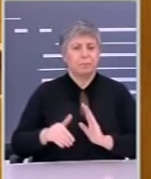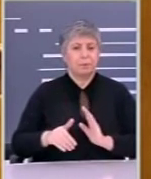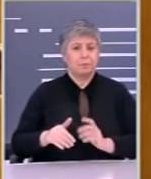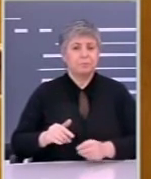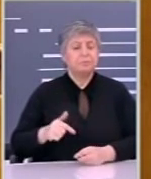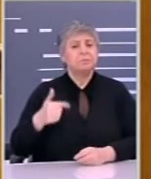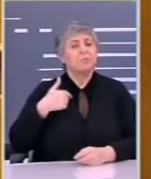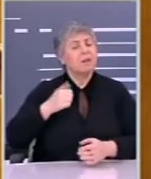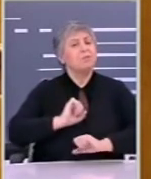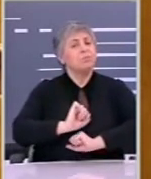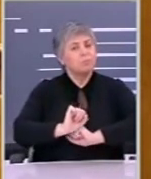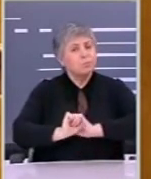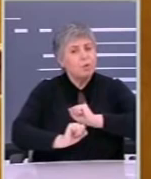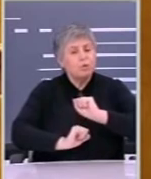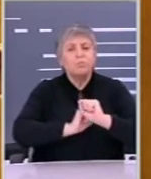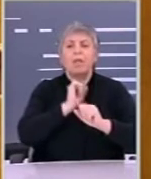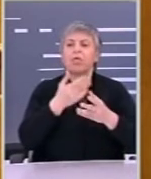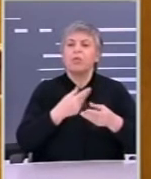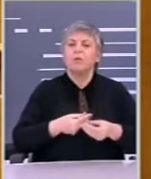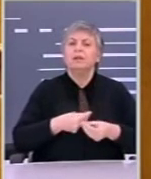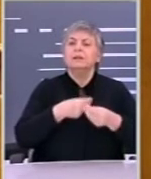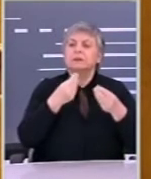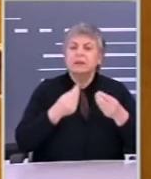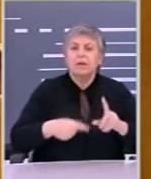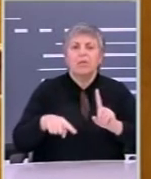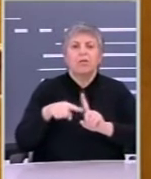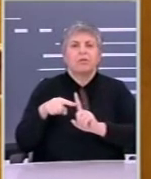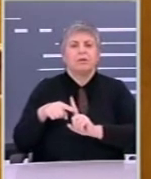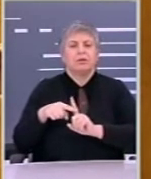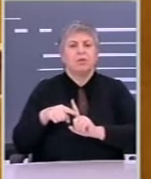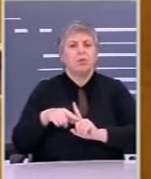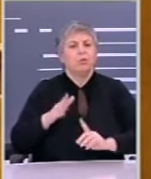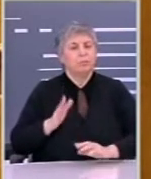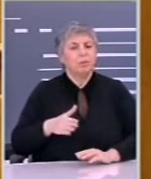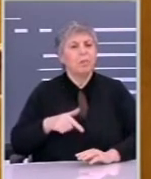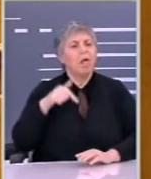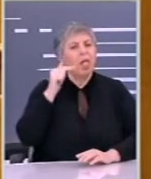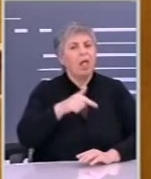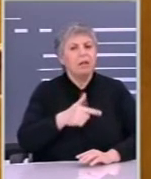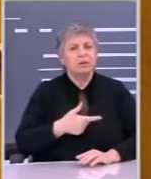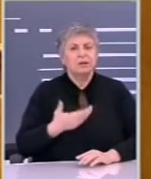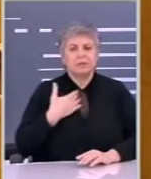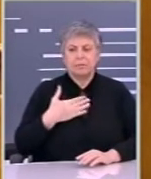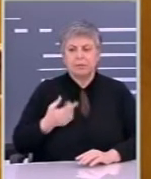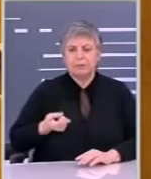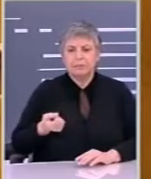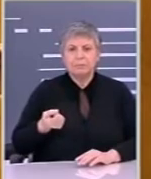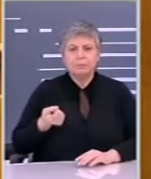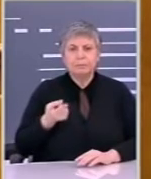να δημιουργήσει, να φέρει το καλύτερο δυνατό αποτέλεσμα. Κυρίες και κύριοι συνάδελφοι, εμείς